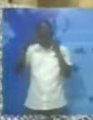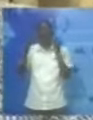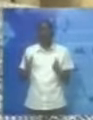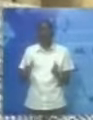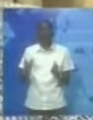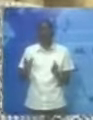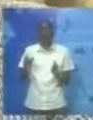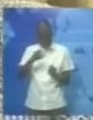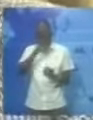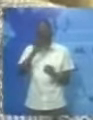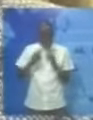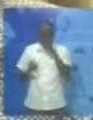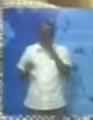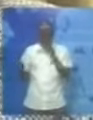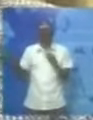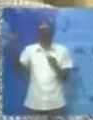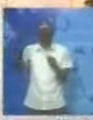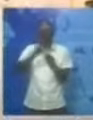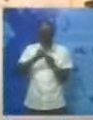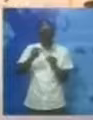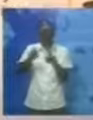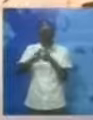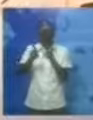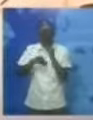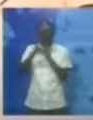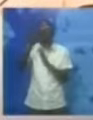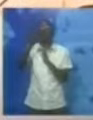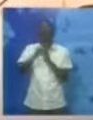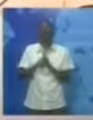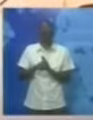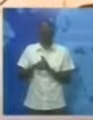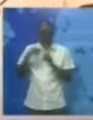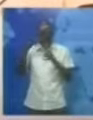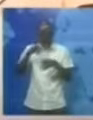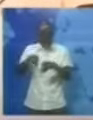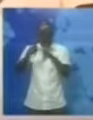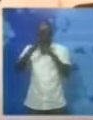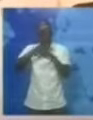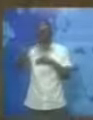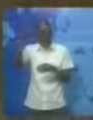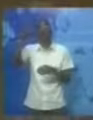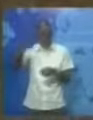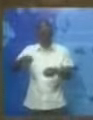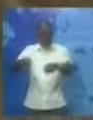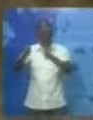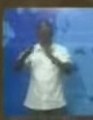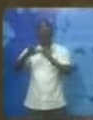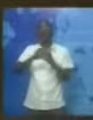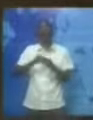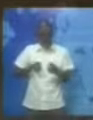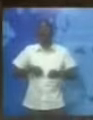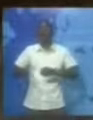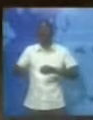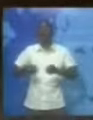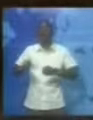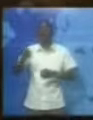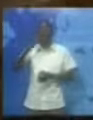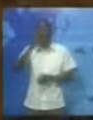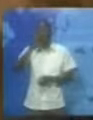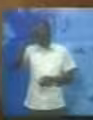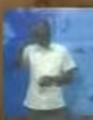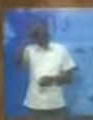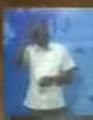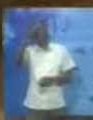va ajouter beaucoup aussi au développement. La promotion de l'éducation de la jeune fille, l'accès et la gestion rationnelle de l'eau connaîtront